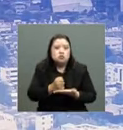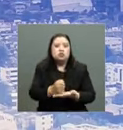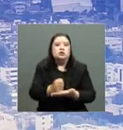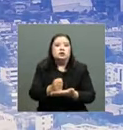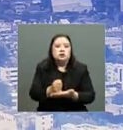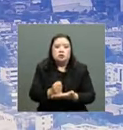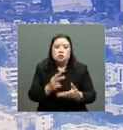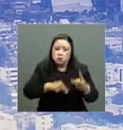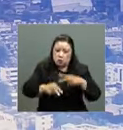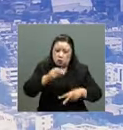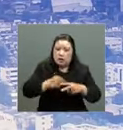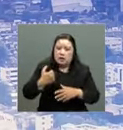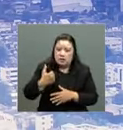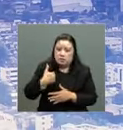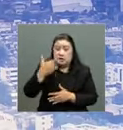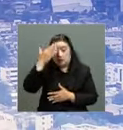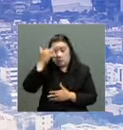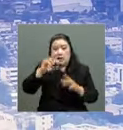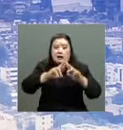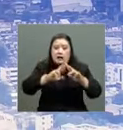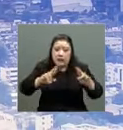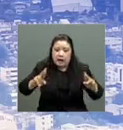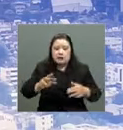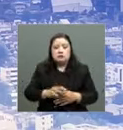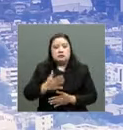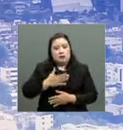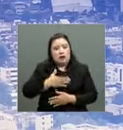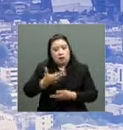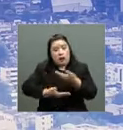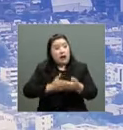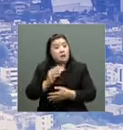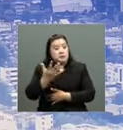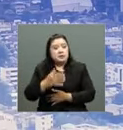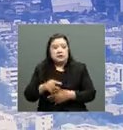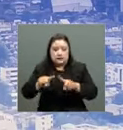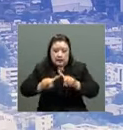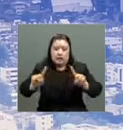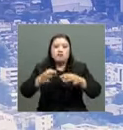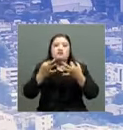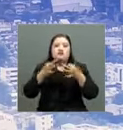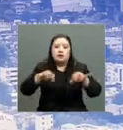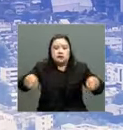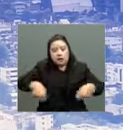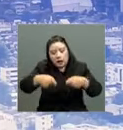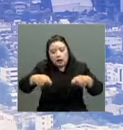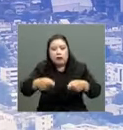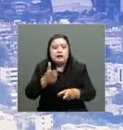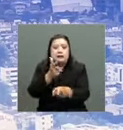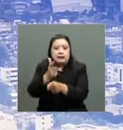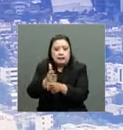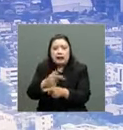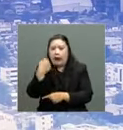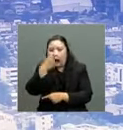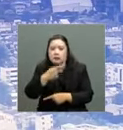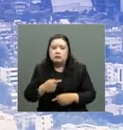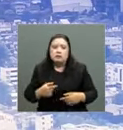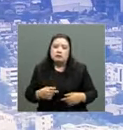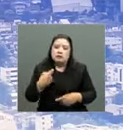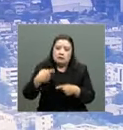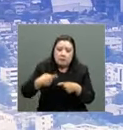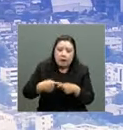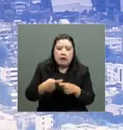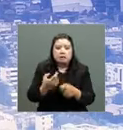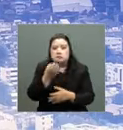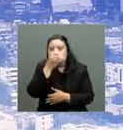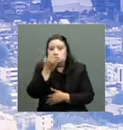เปิดหน้าร้านของตัวเองถึงแม้ไม่ได้ขายปรุงกับข้าวให้แจกคนที่ทุกข์ยากนะครับนะครับ